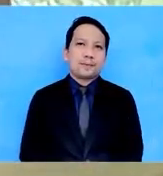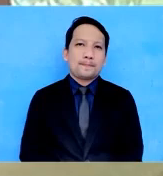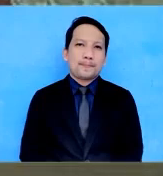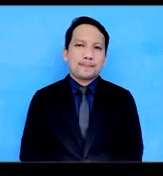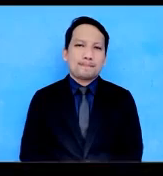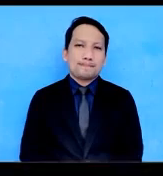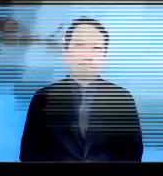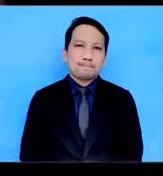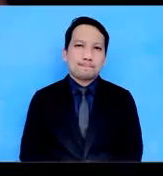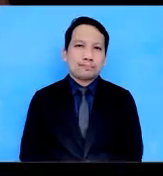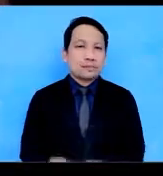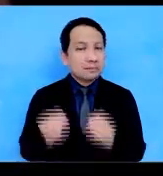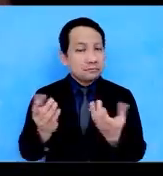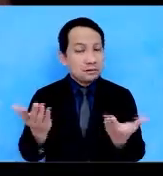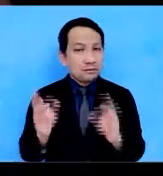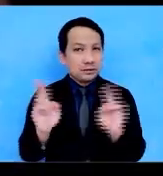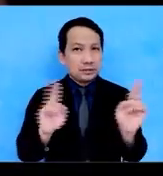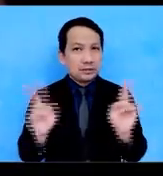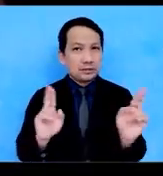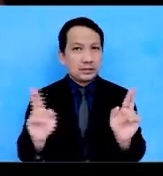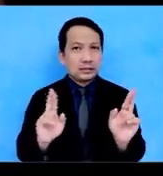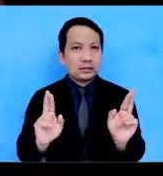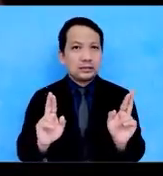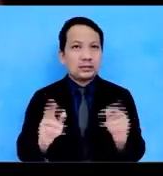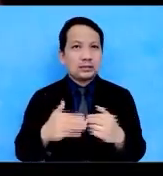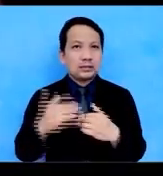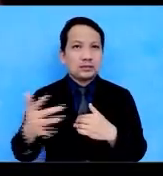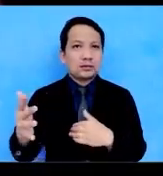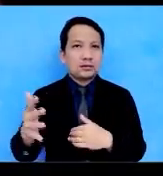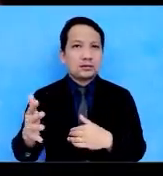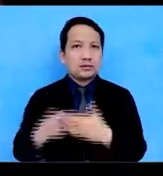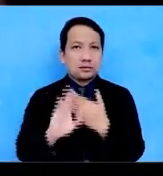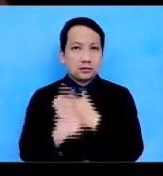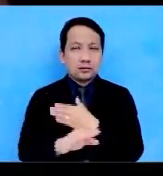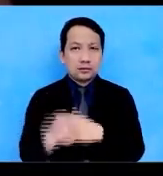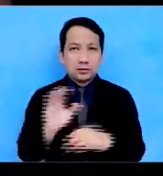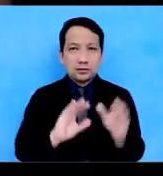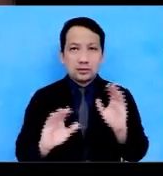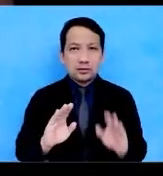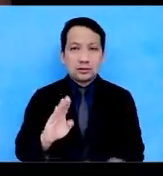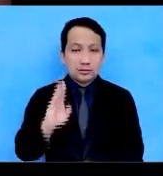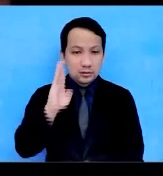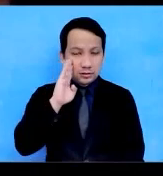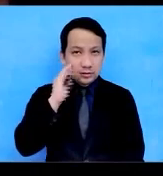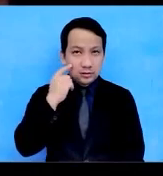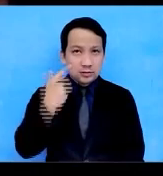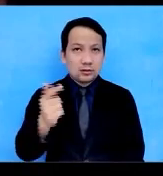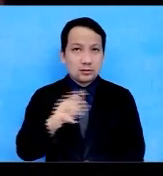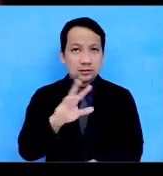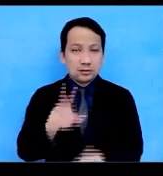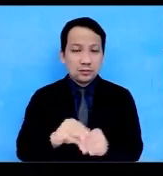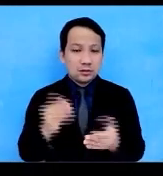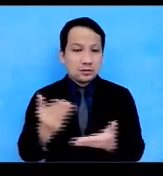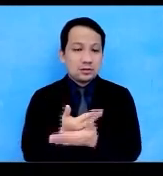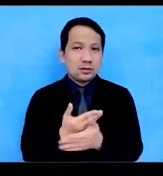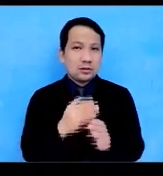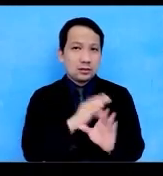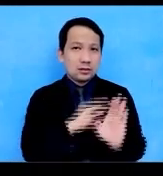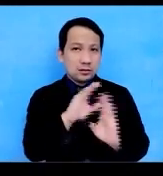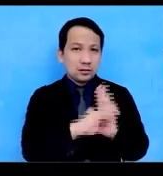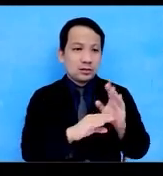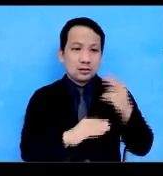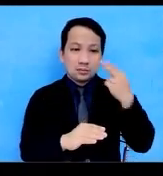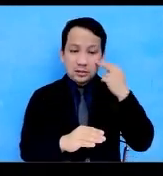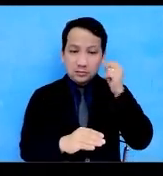Cheryl, marami pang aabangan sa The Iron Heart dahil magbabalik ang karakter ni Baron Geisler at may bago rin karakter si Heaven